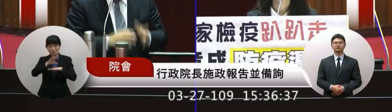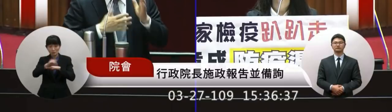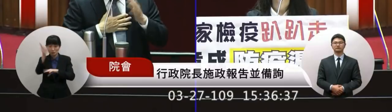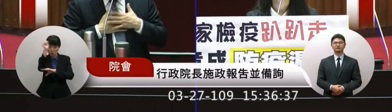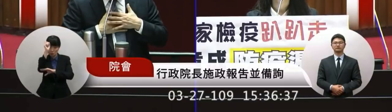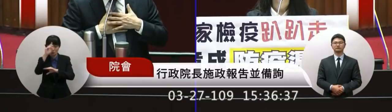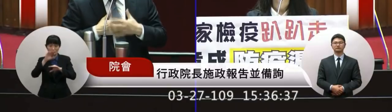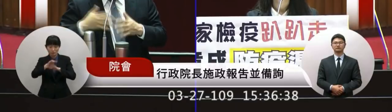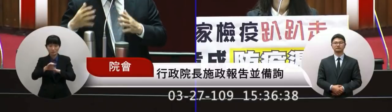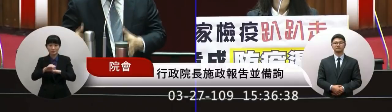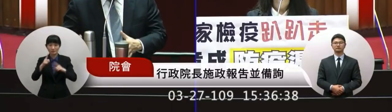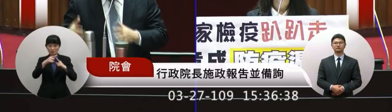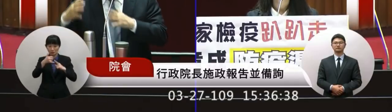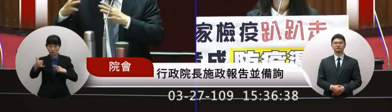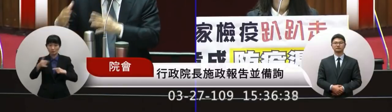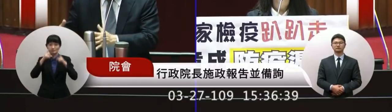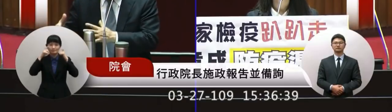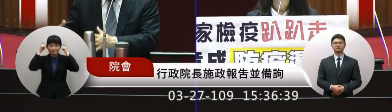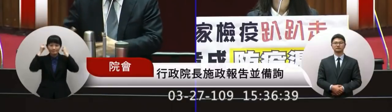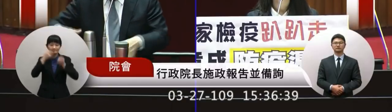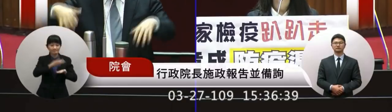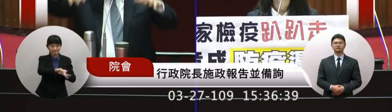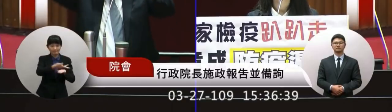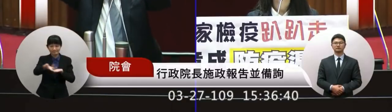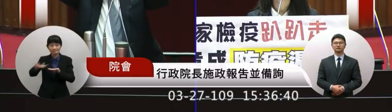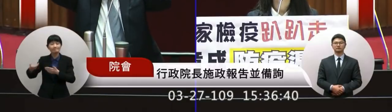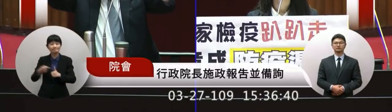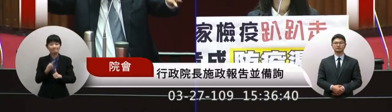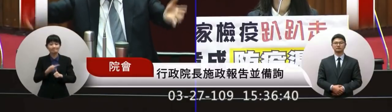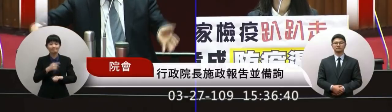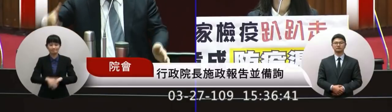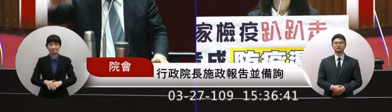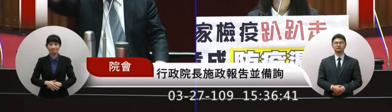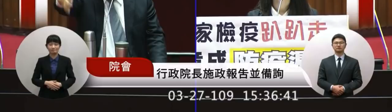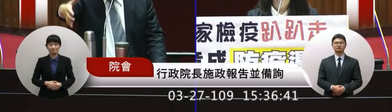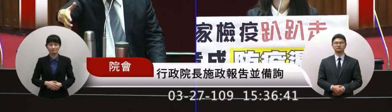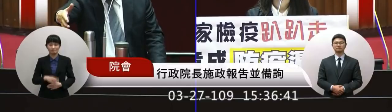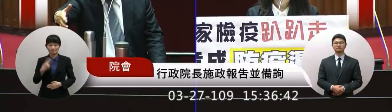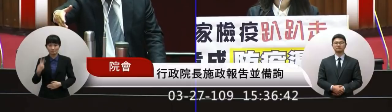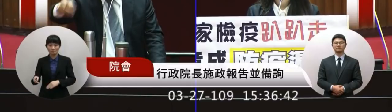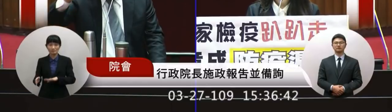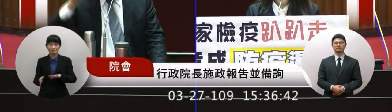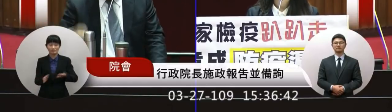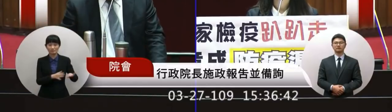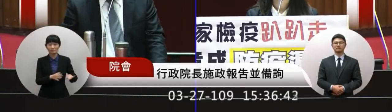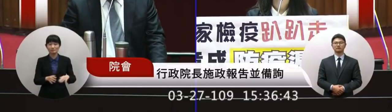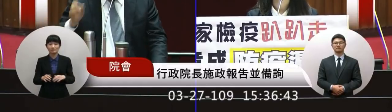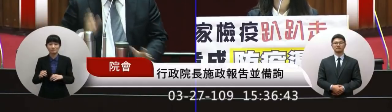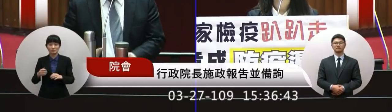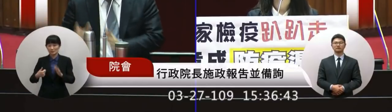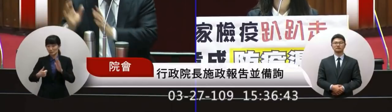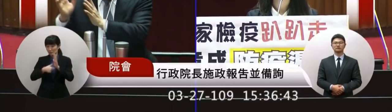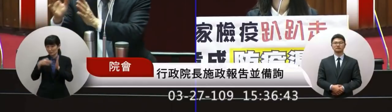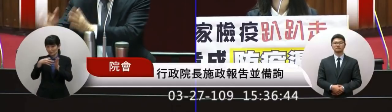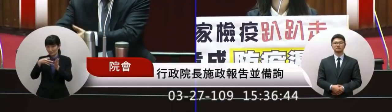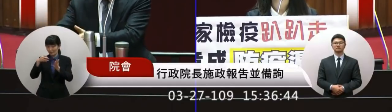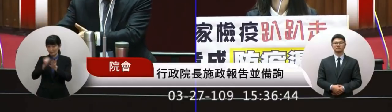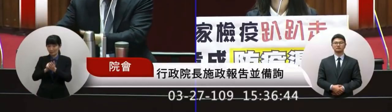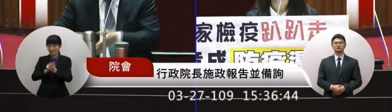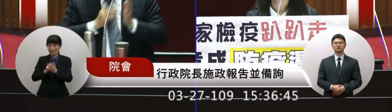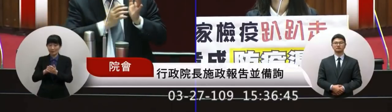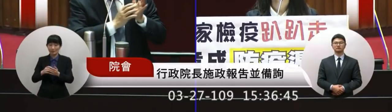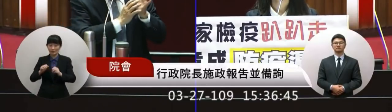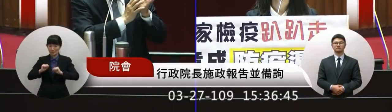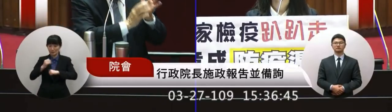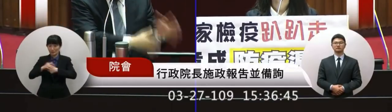另外，我们还给相关，这就是来实名制来买的，包括药